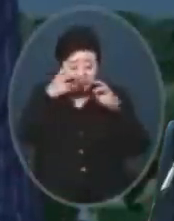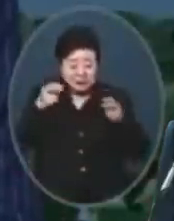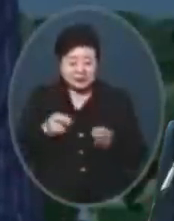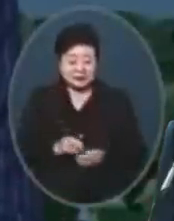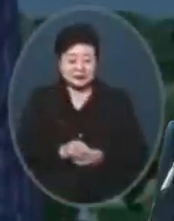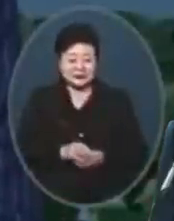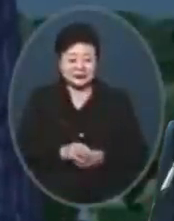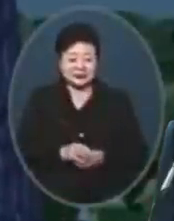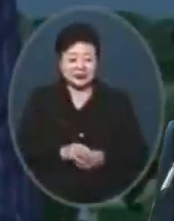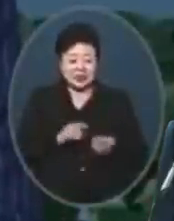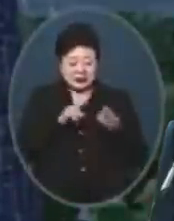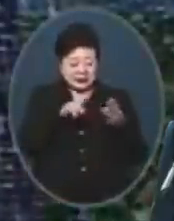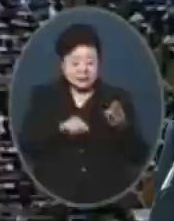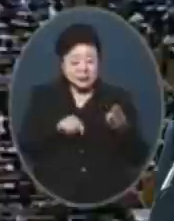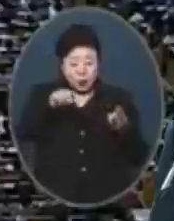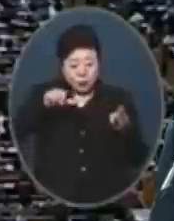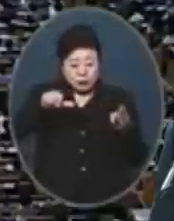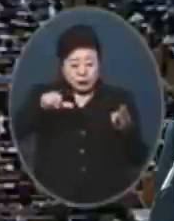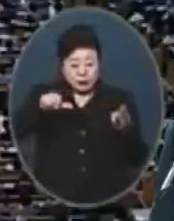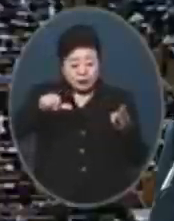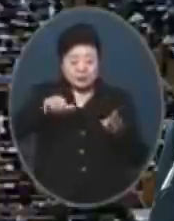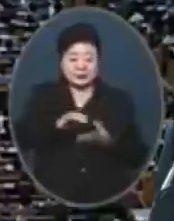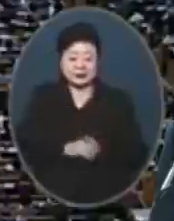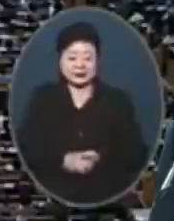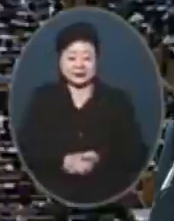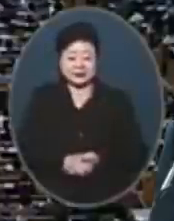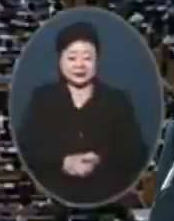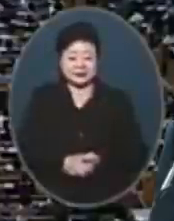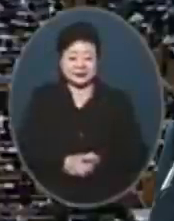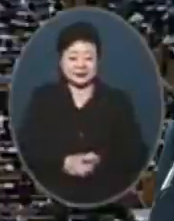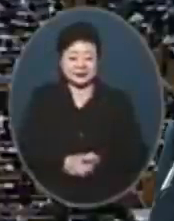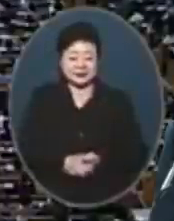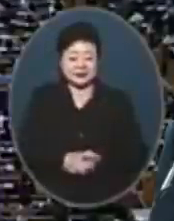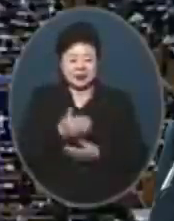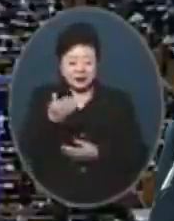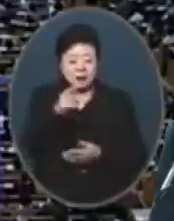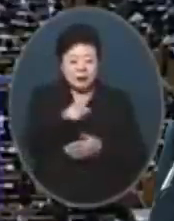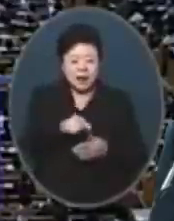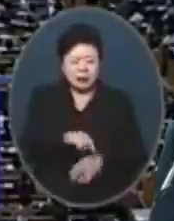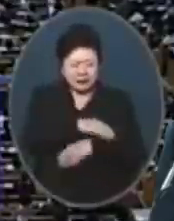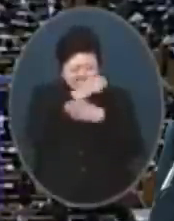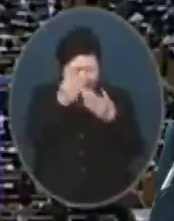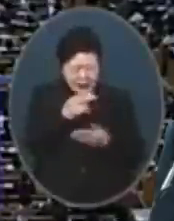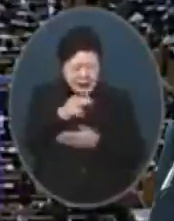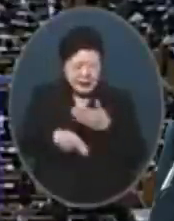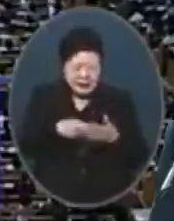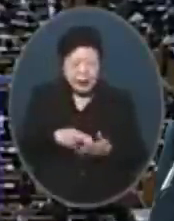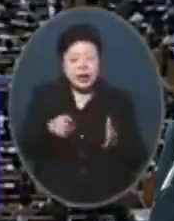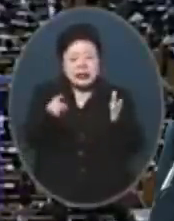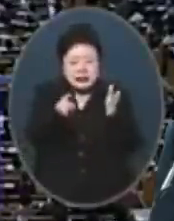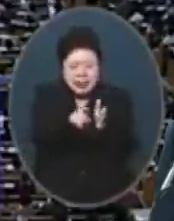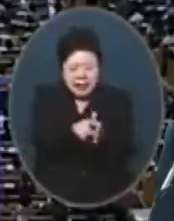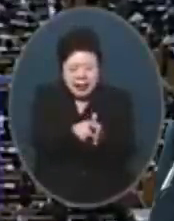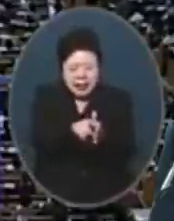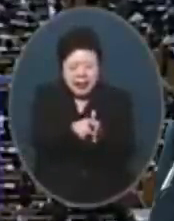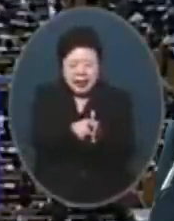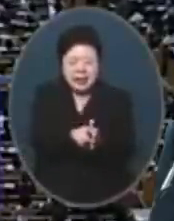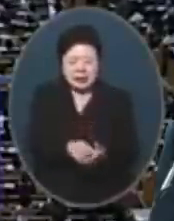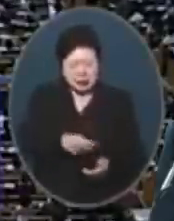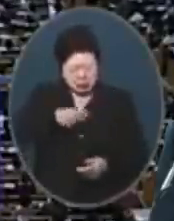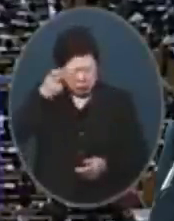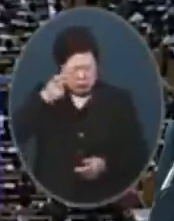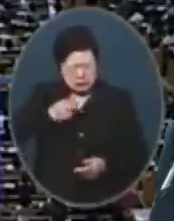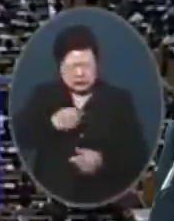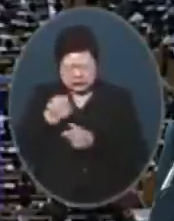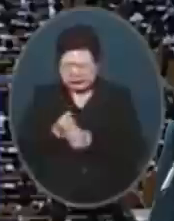잠언 3장 5절은 이렇게 말씀하고 있습니다. 너는 마음을 다하여 야훼를 신뢰하고 내 명철을